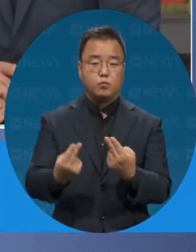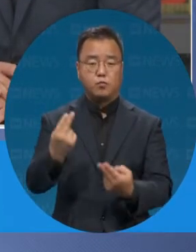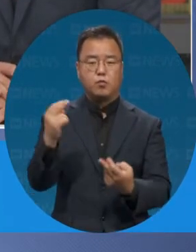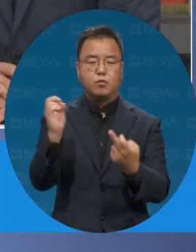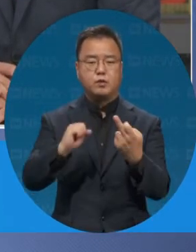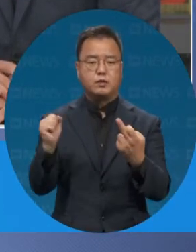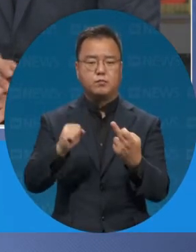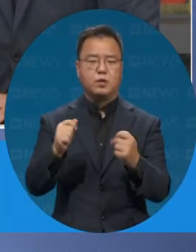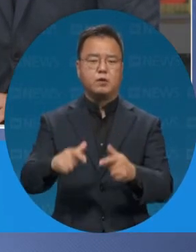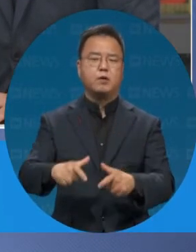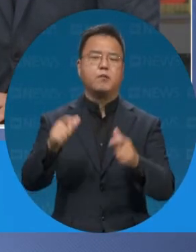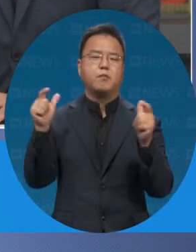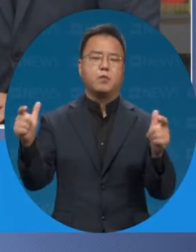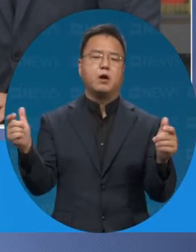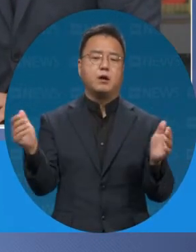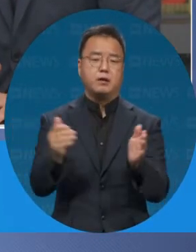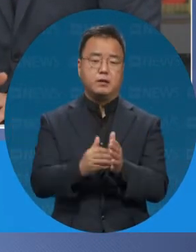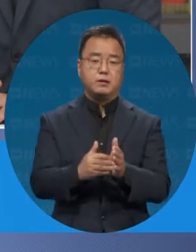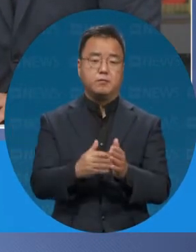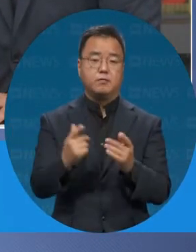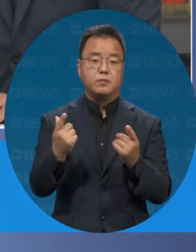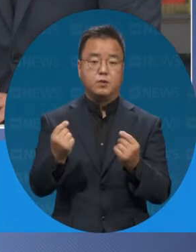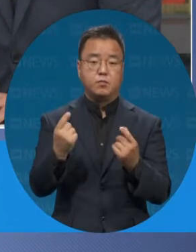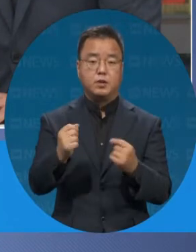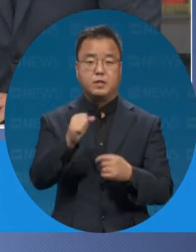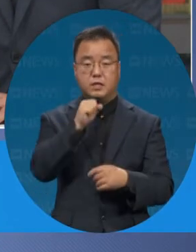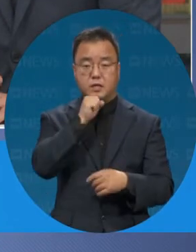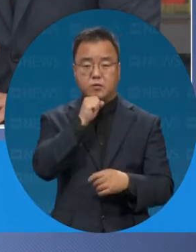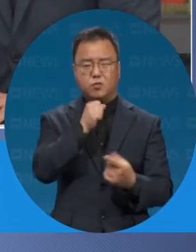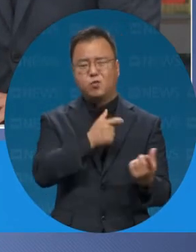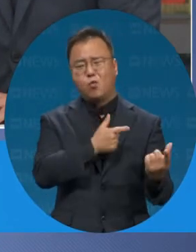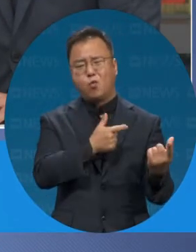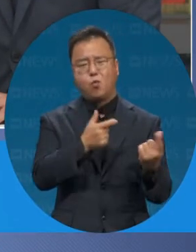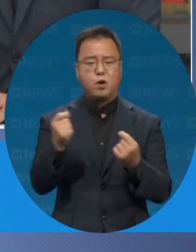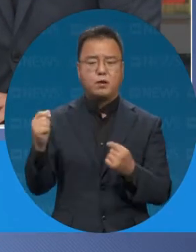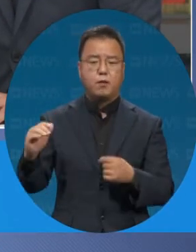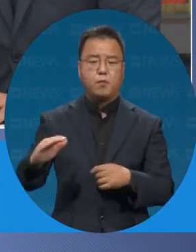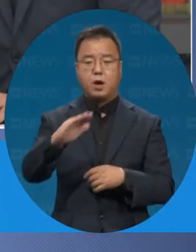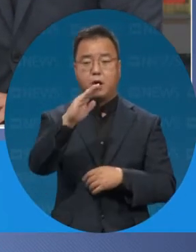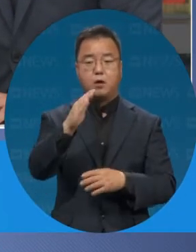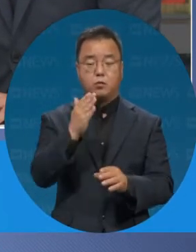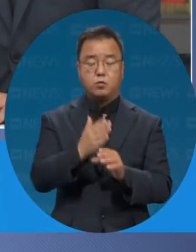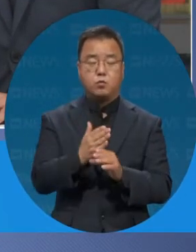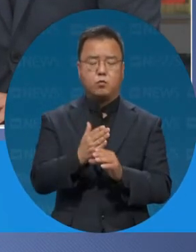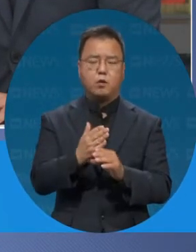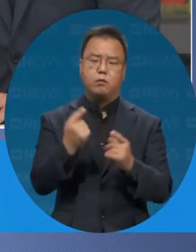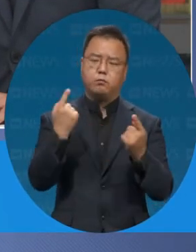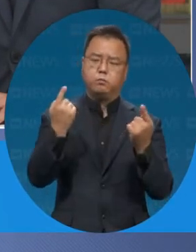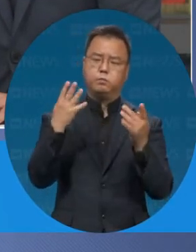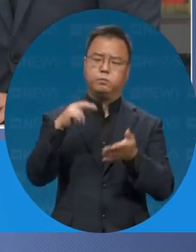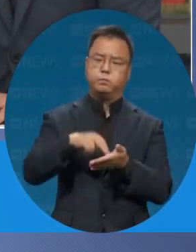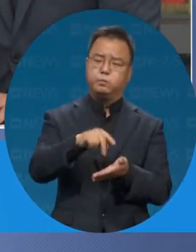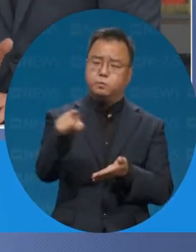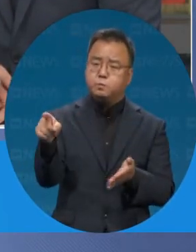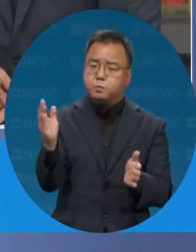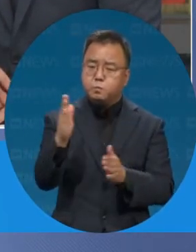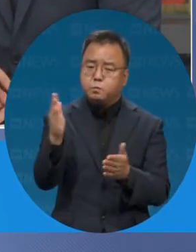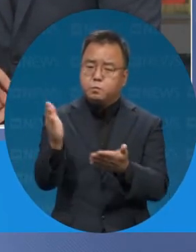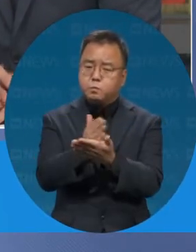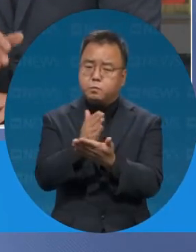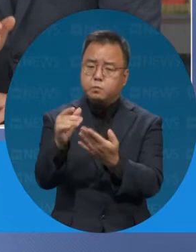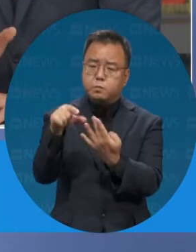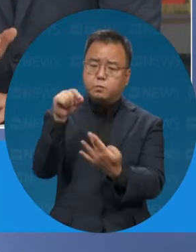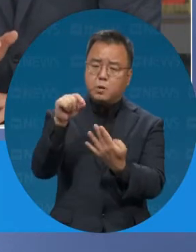포인트 급증한 수치입니다 이같은 점주 인플레이션에 대학도 학생들을 변 배려 있게 꼭 결여 졌고 결국 영국